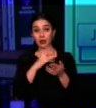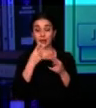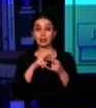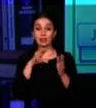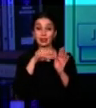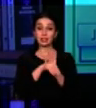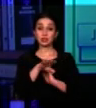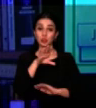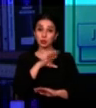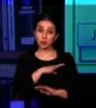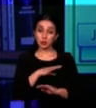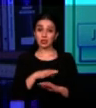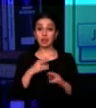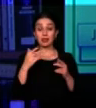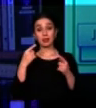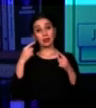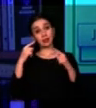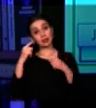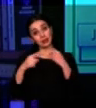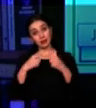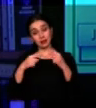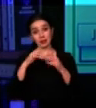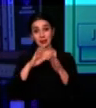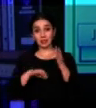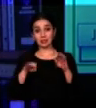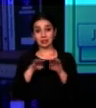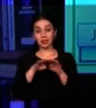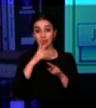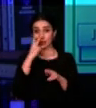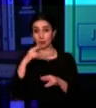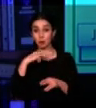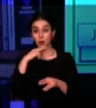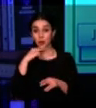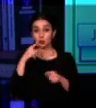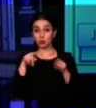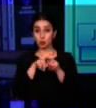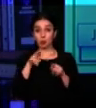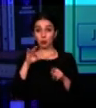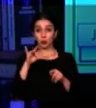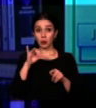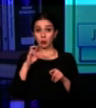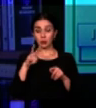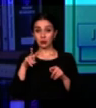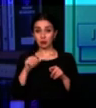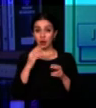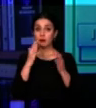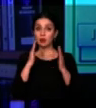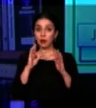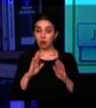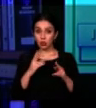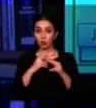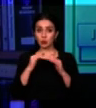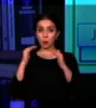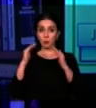болды. Кейінгі теңсіздік етібарымызны қаратамыз. Онда құты шу парабола, лекен